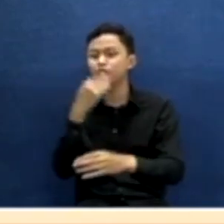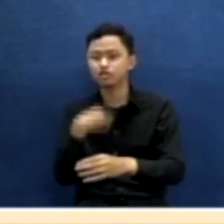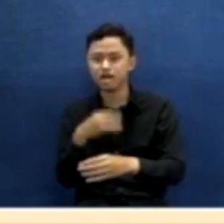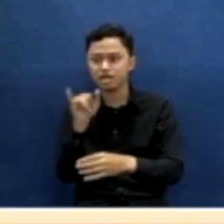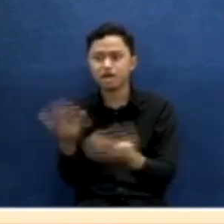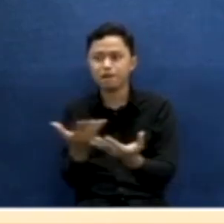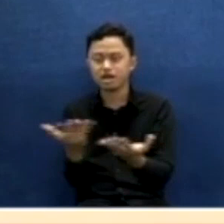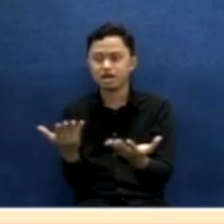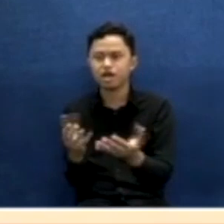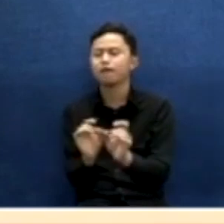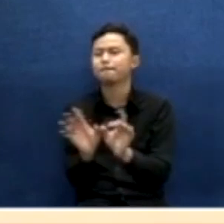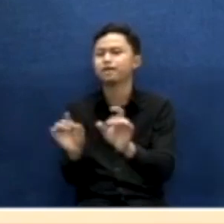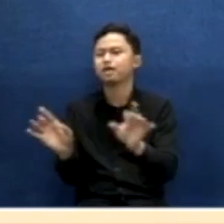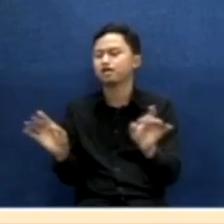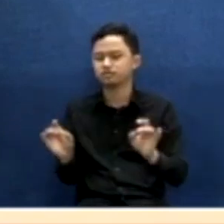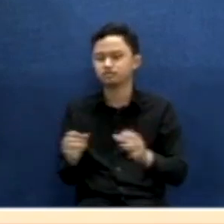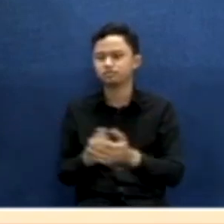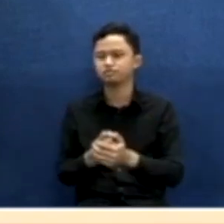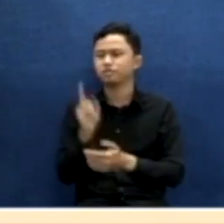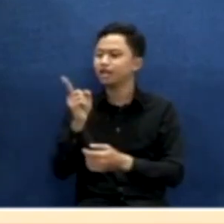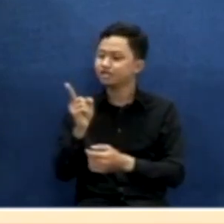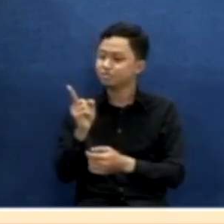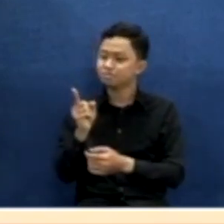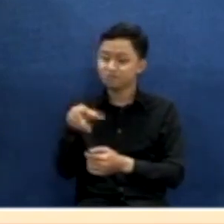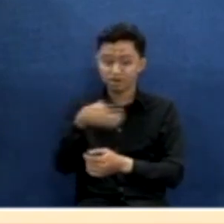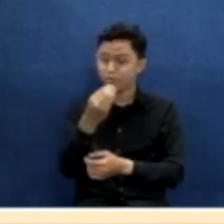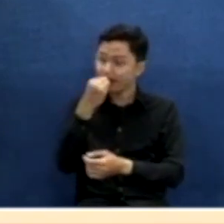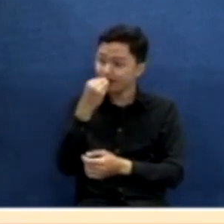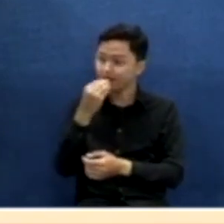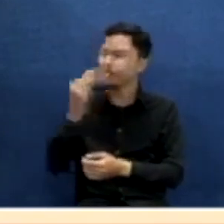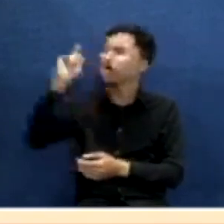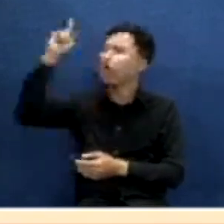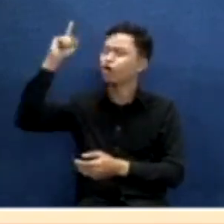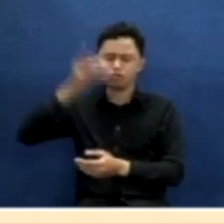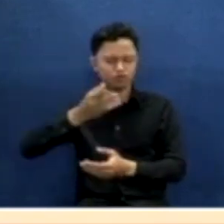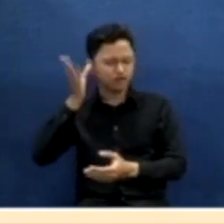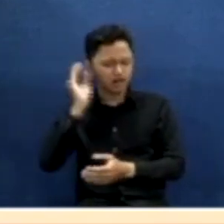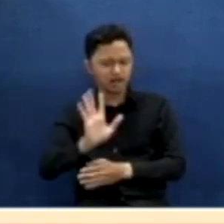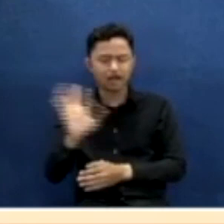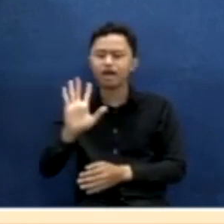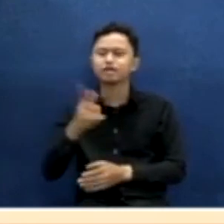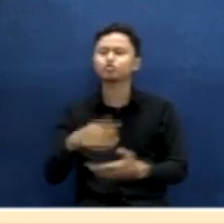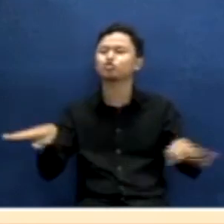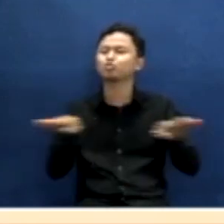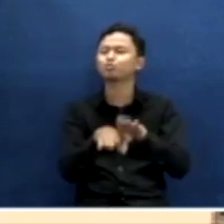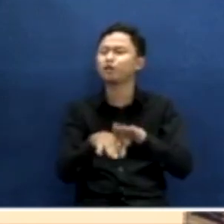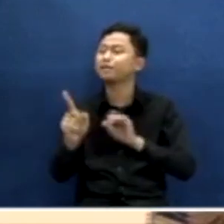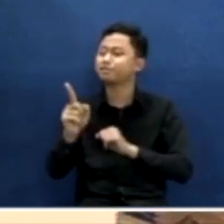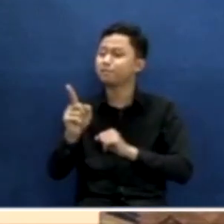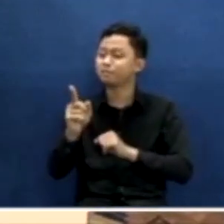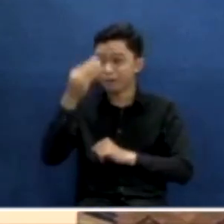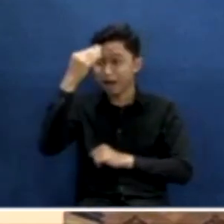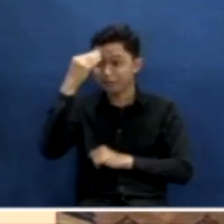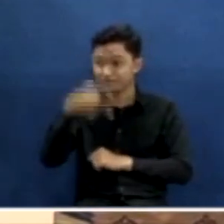Teluryangdiragukanitulahyang membuatdoakaliantidaklagididengaroleh Allah.Kaliandapatmemahami,saudara-